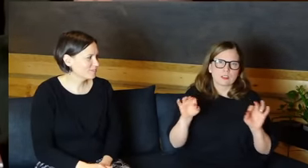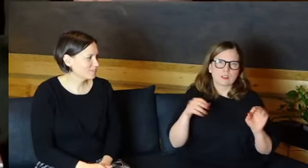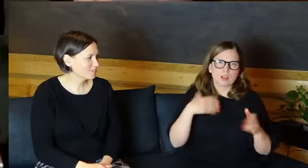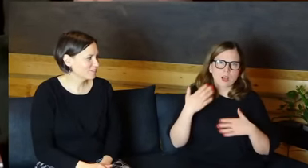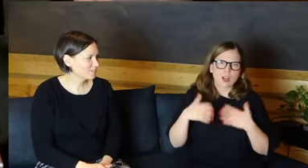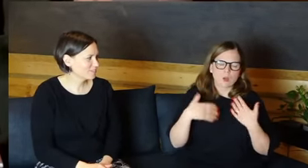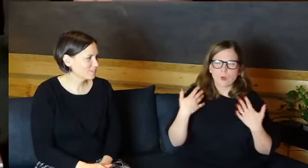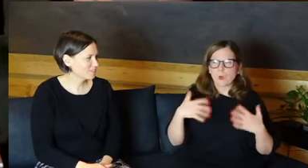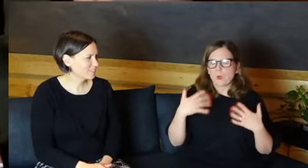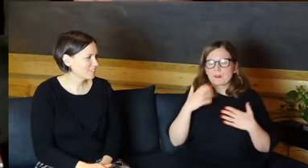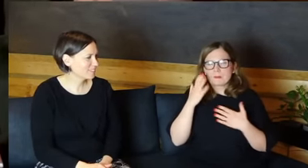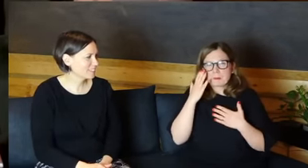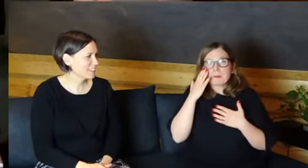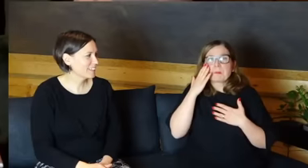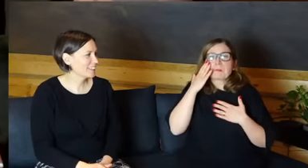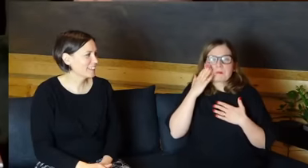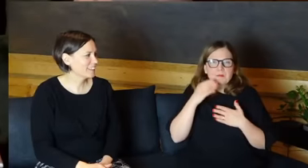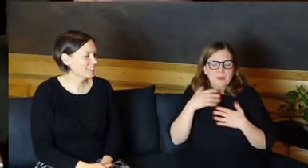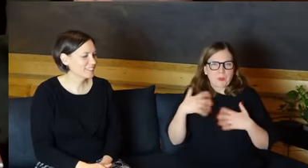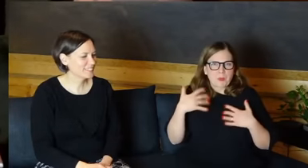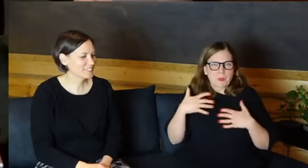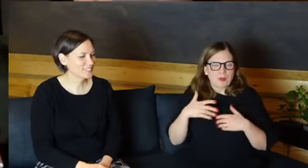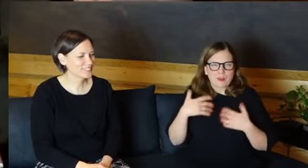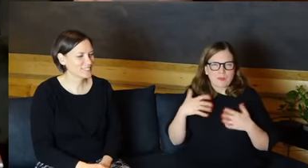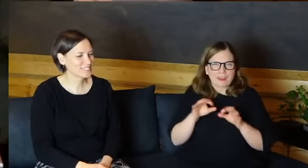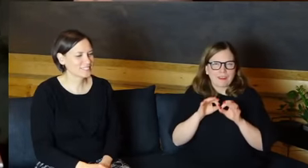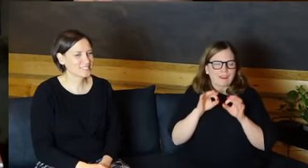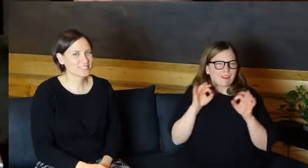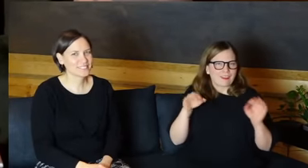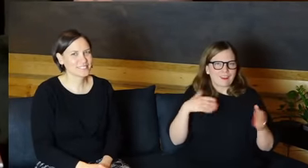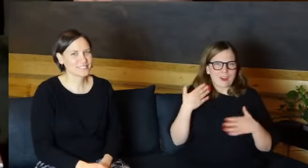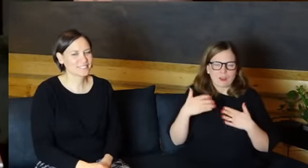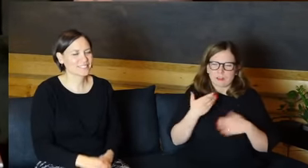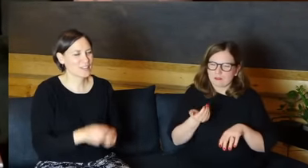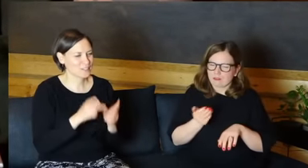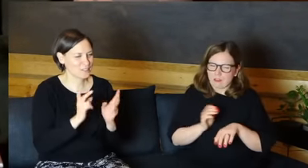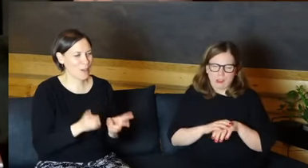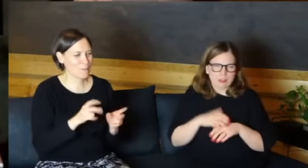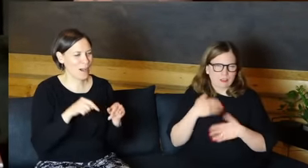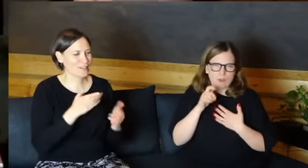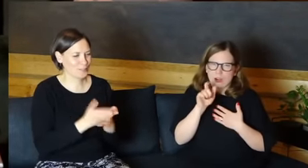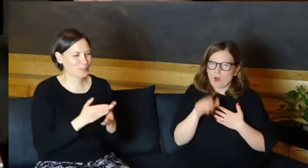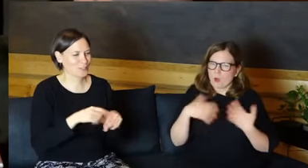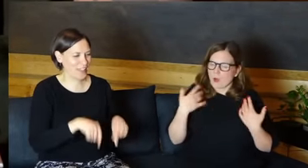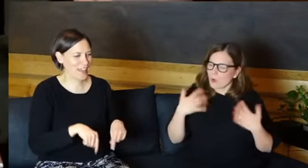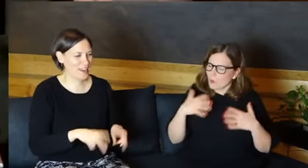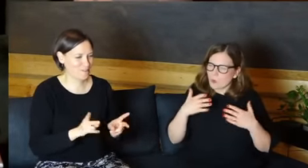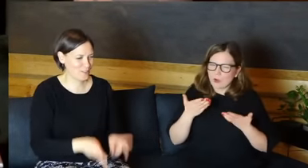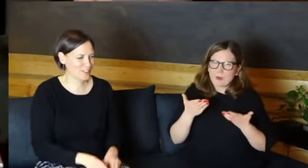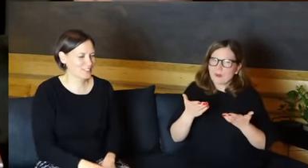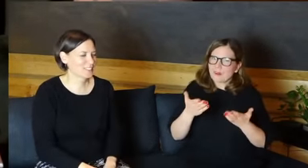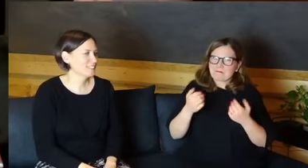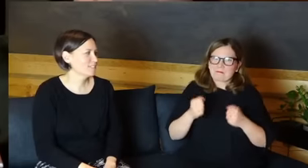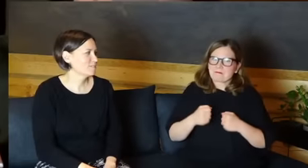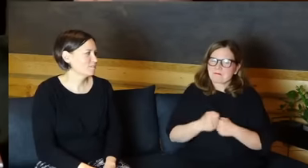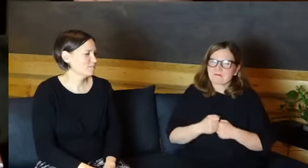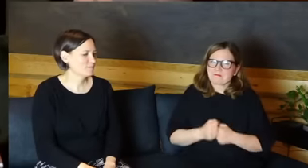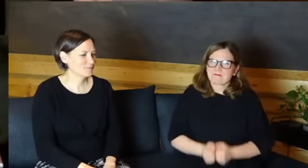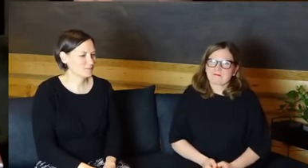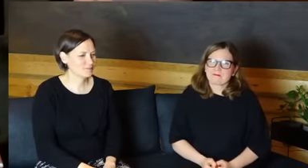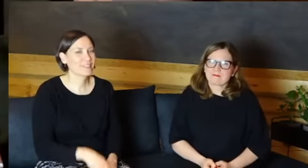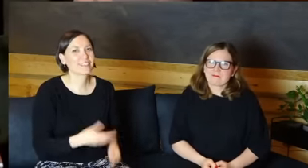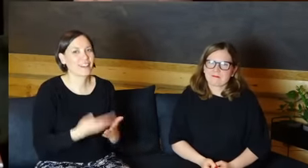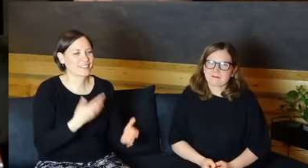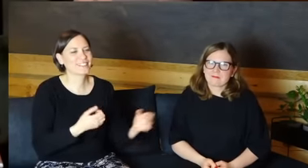ihan herkisty. Joo, sama homma täällä usein. Hyvä laulaja oli. On. Sen vuoksi